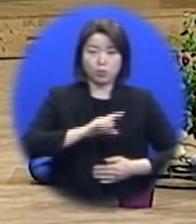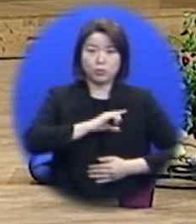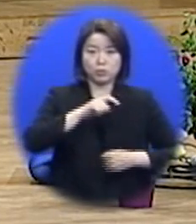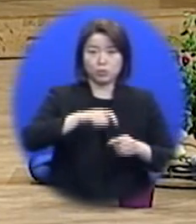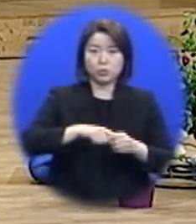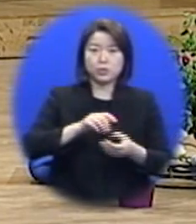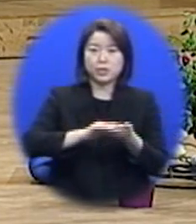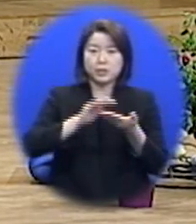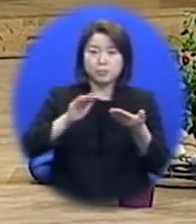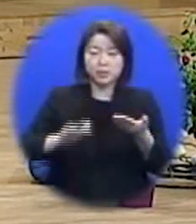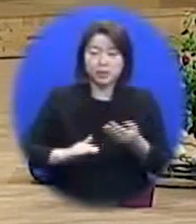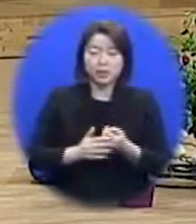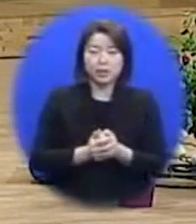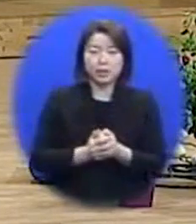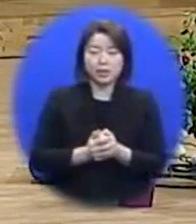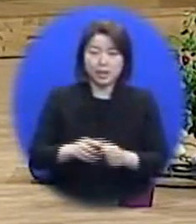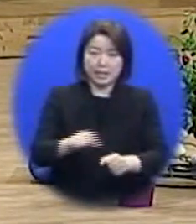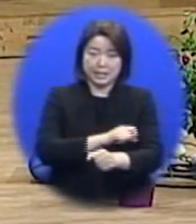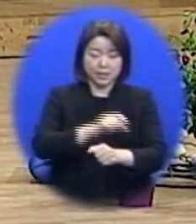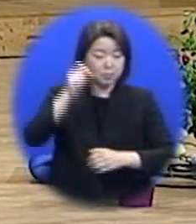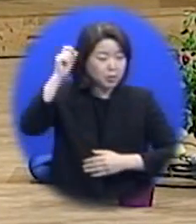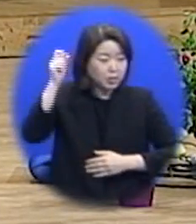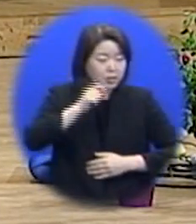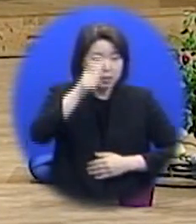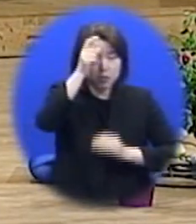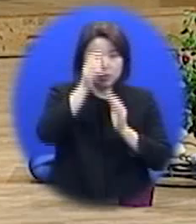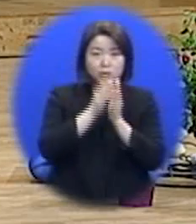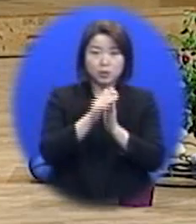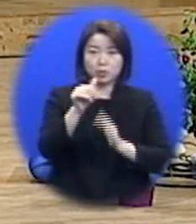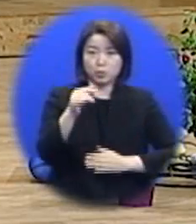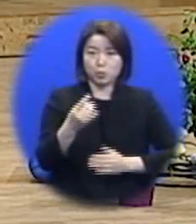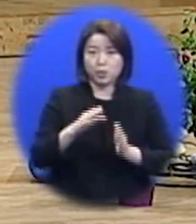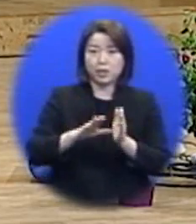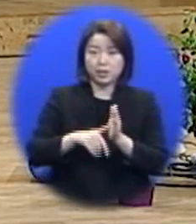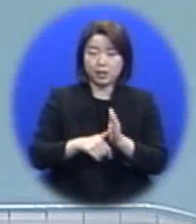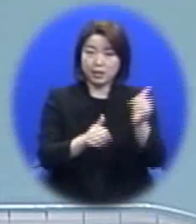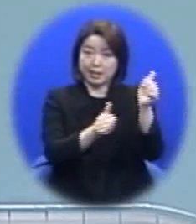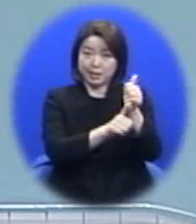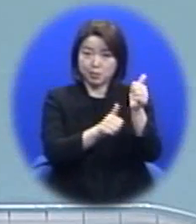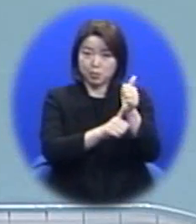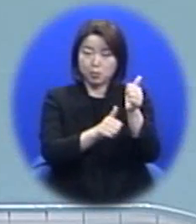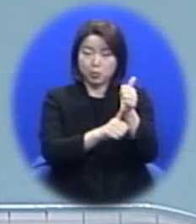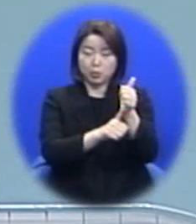합니다. 특별 새벽 기도 때 우리 부목사님